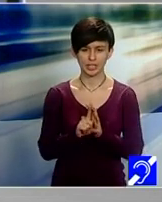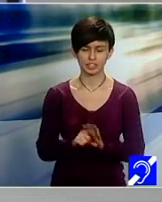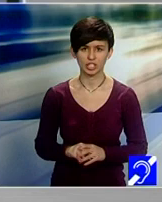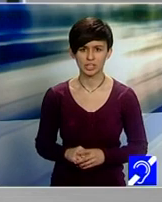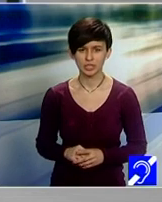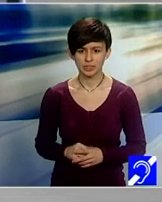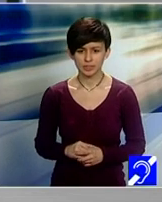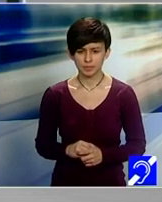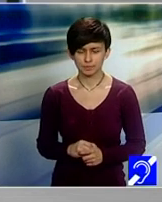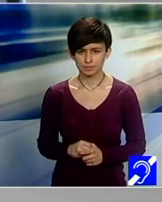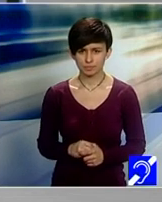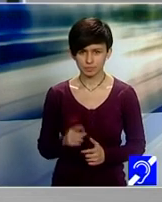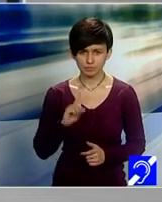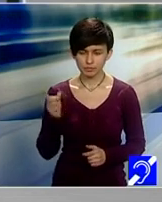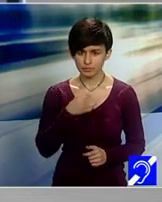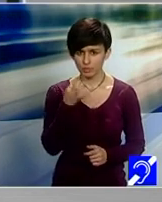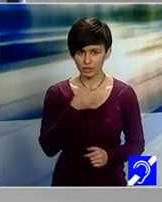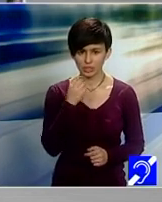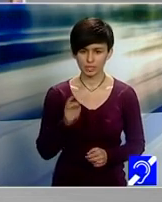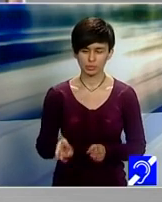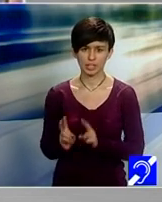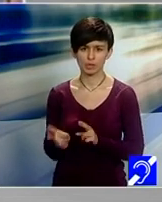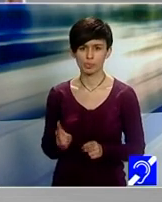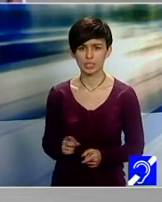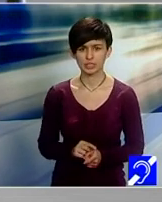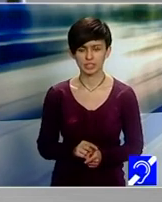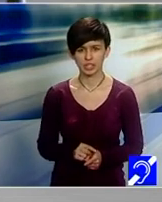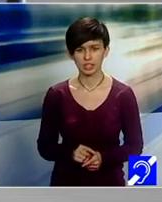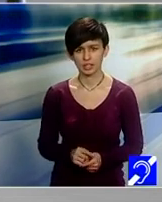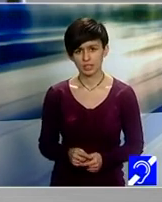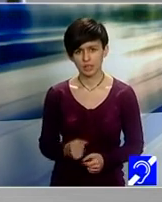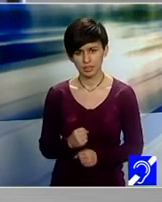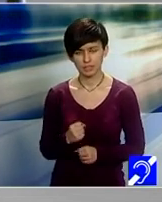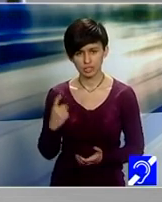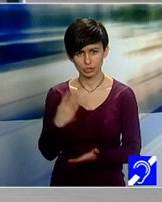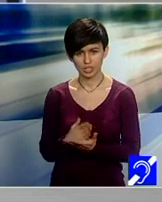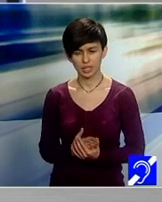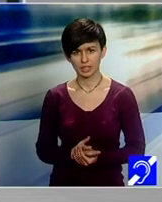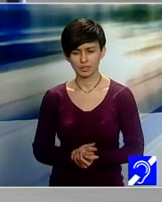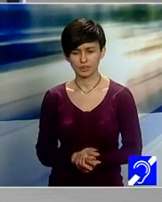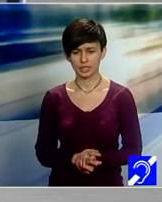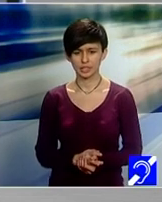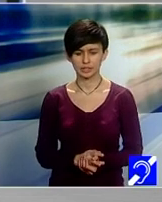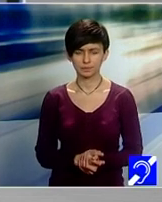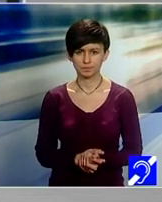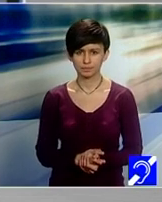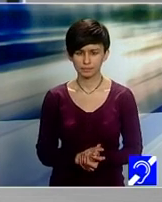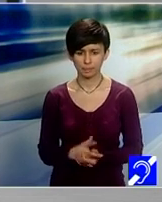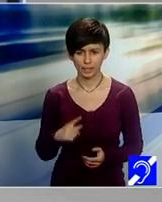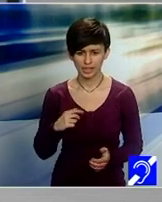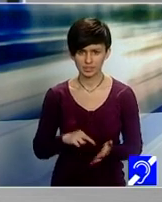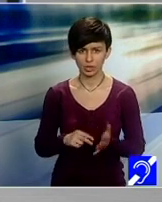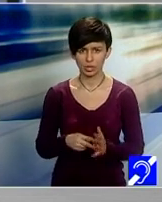să spună cum transpune o directivă, total sau parțial. Nu se face absolut nicio referire. Repet, e o chestiune de tehnică legislativă